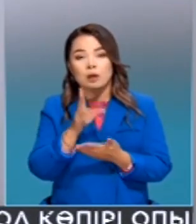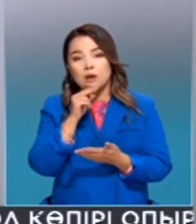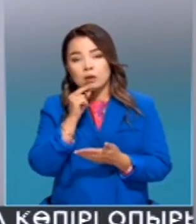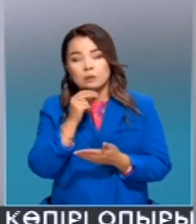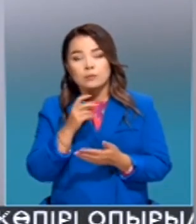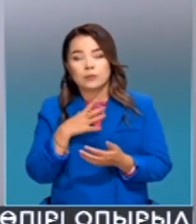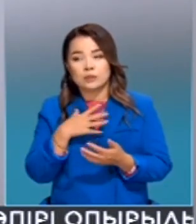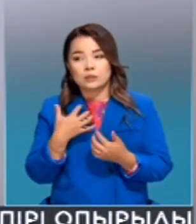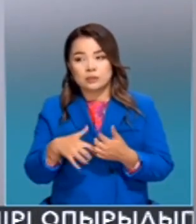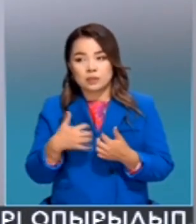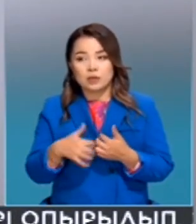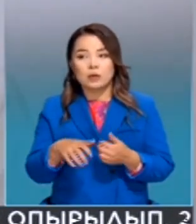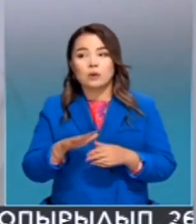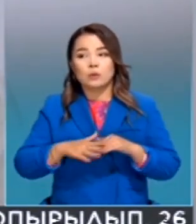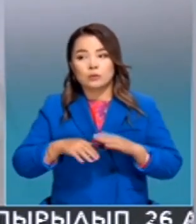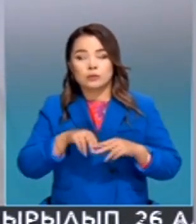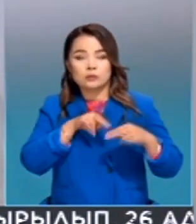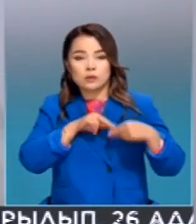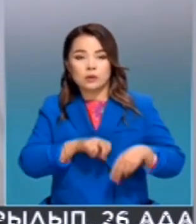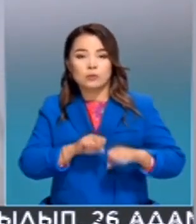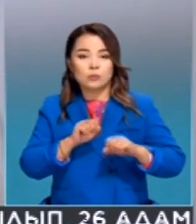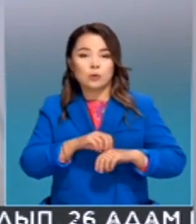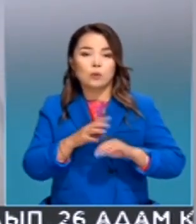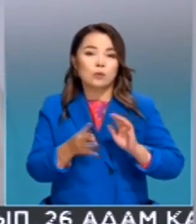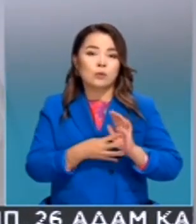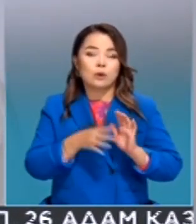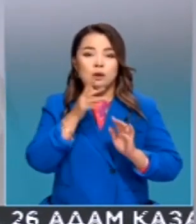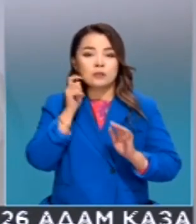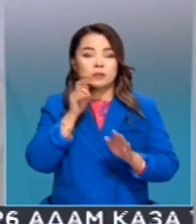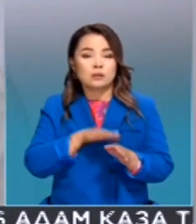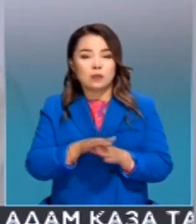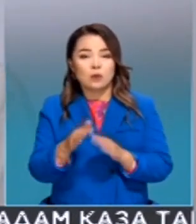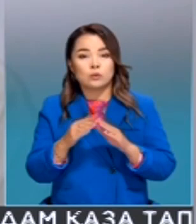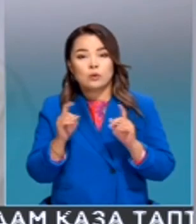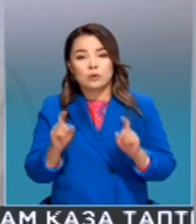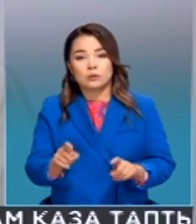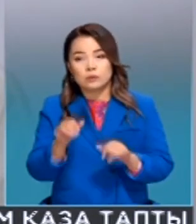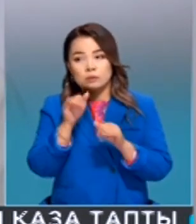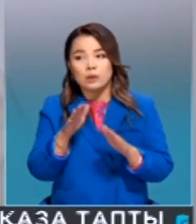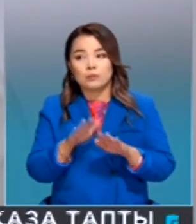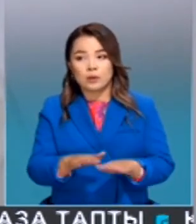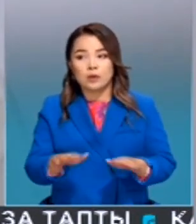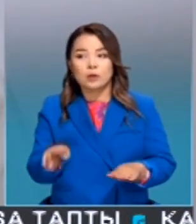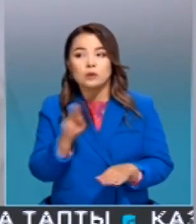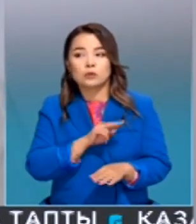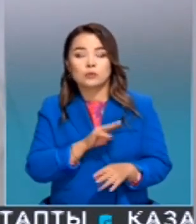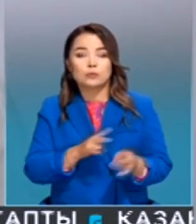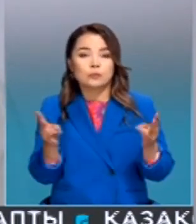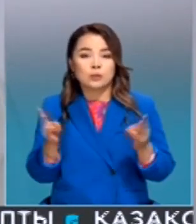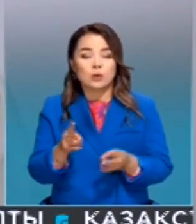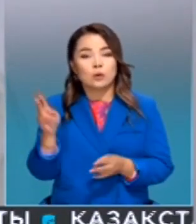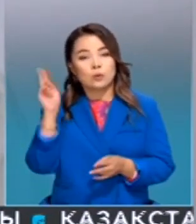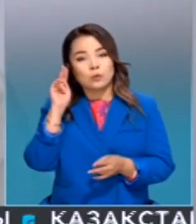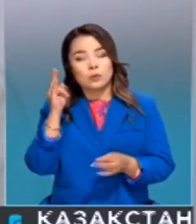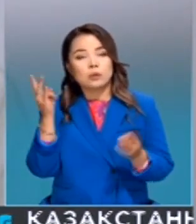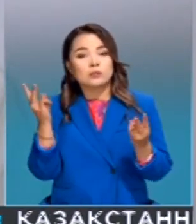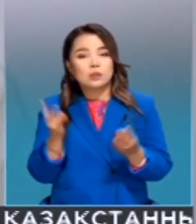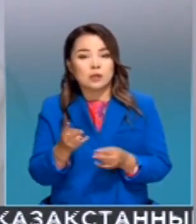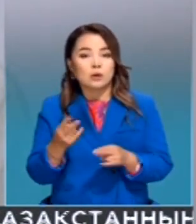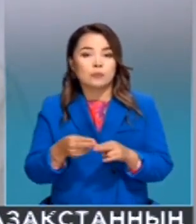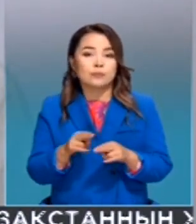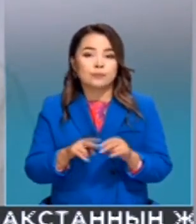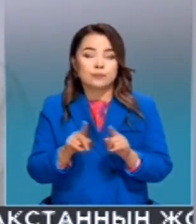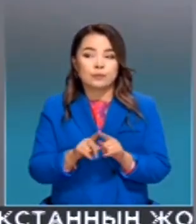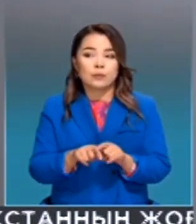Былай қолынан бәрі зат келеді. 19-ға толды. Үйде отырмайды ғой, бізге балдарымызға жұмыс керек, оқу керек. Оғаларды